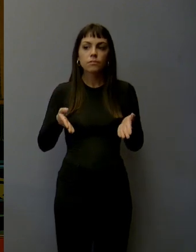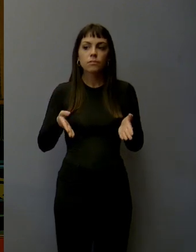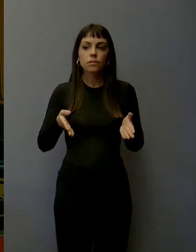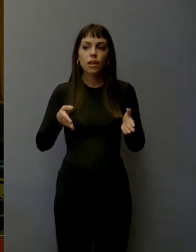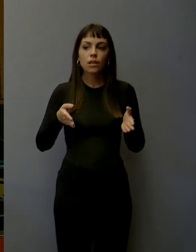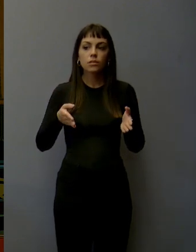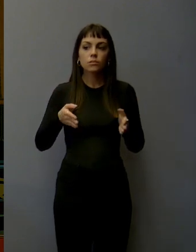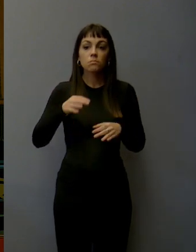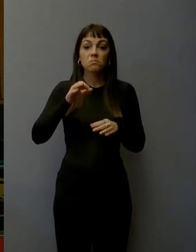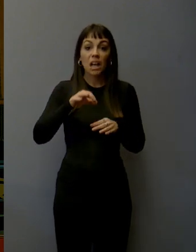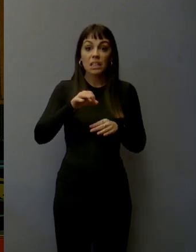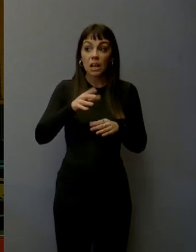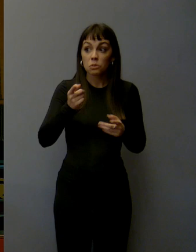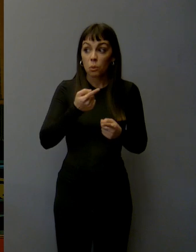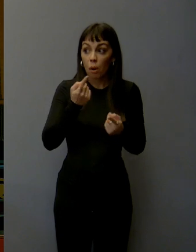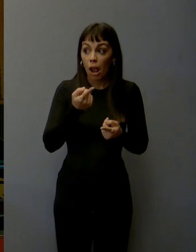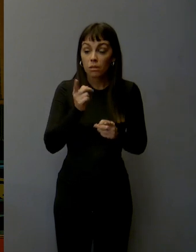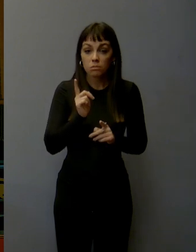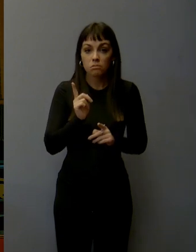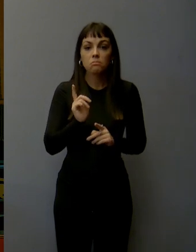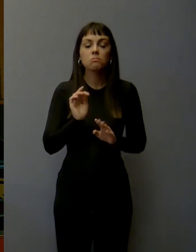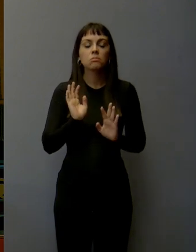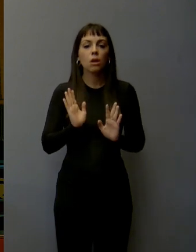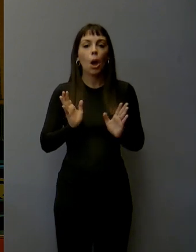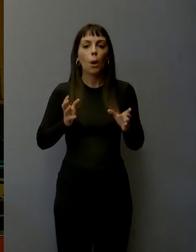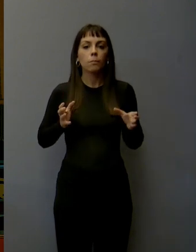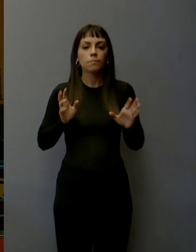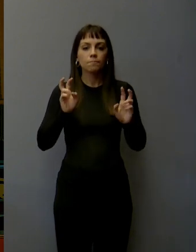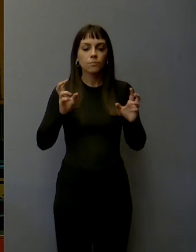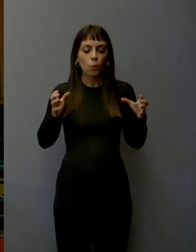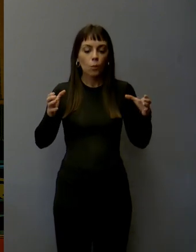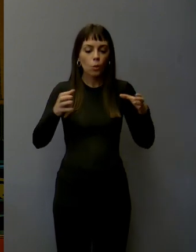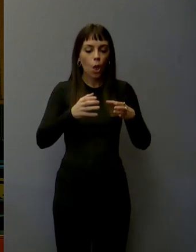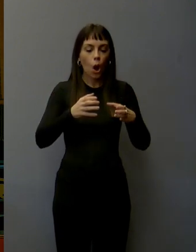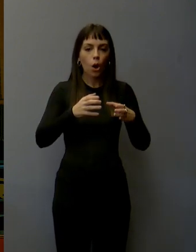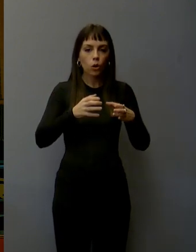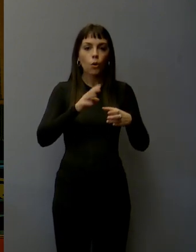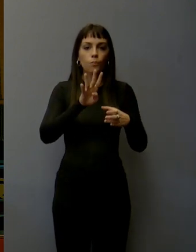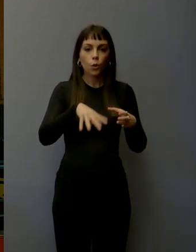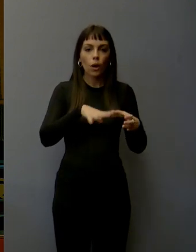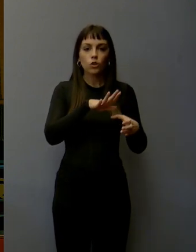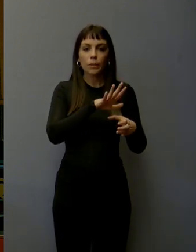qualcuno al Blocco relativo al consigliere d'Angelo dal